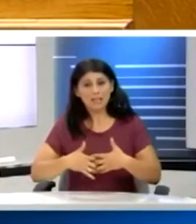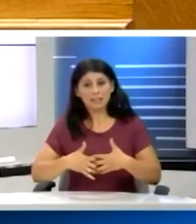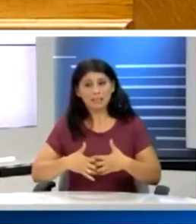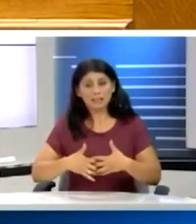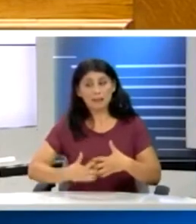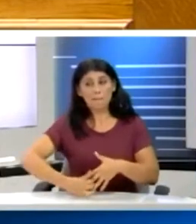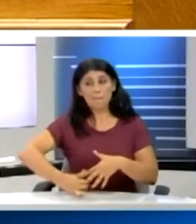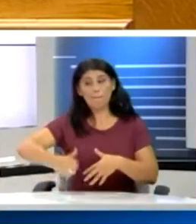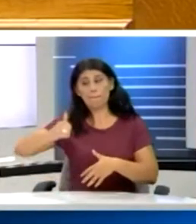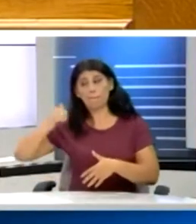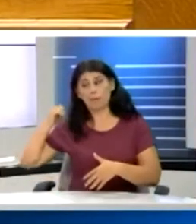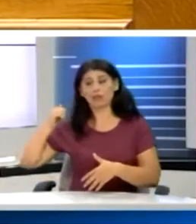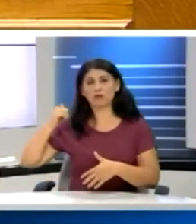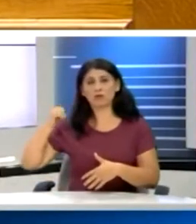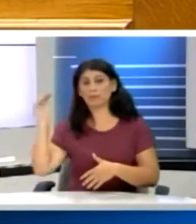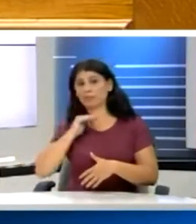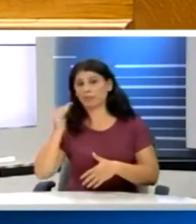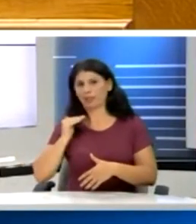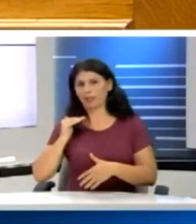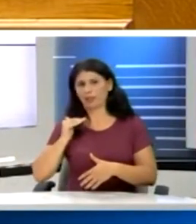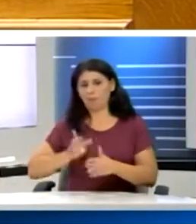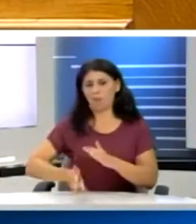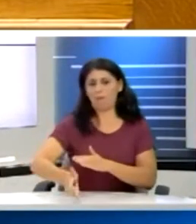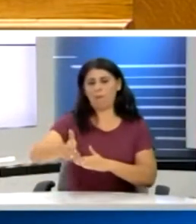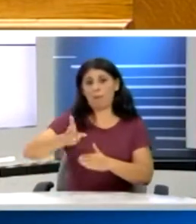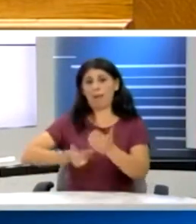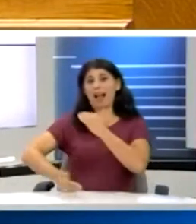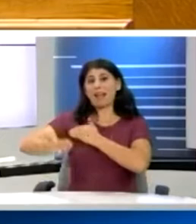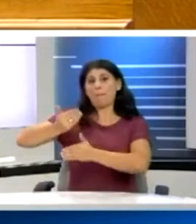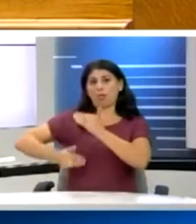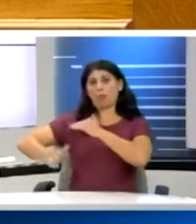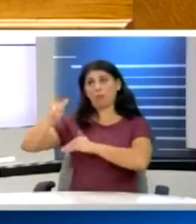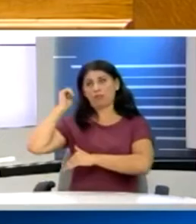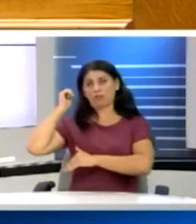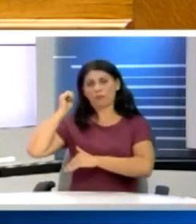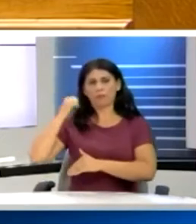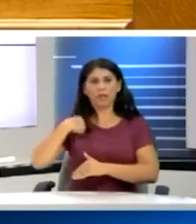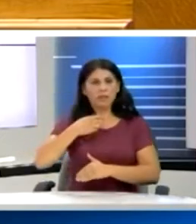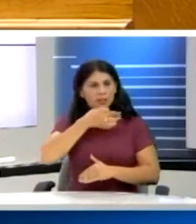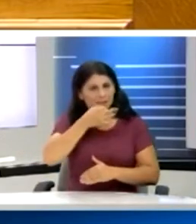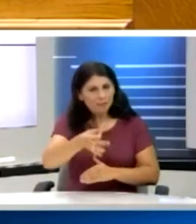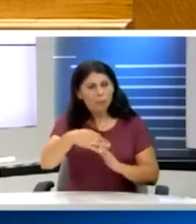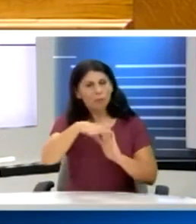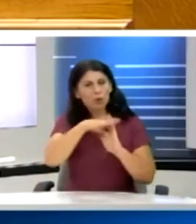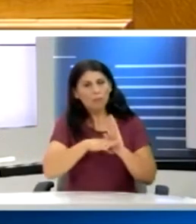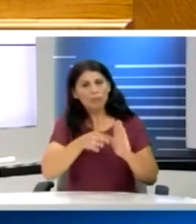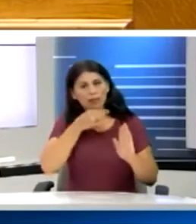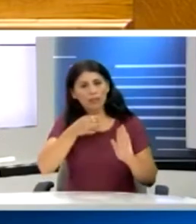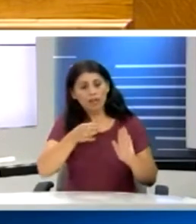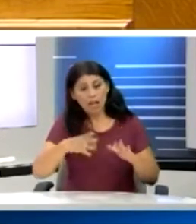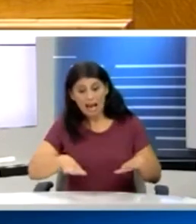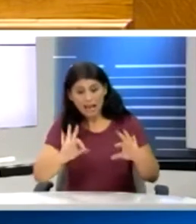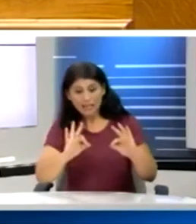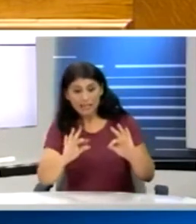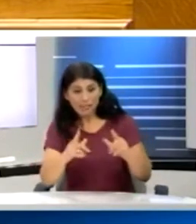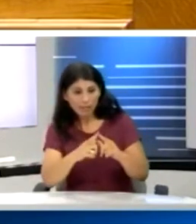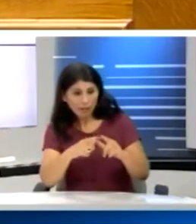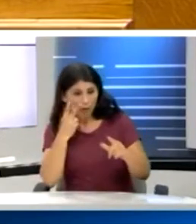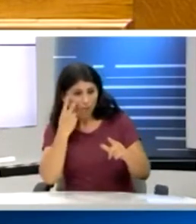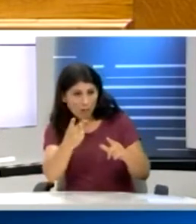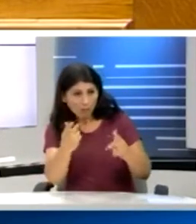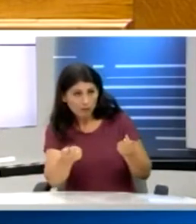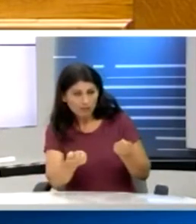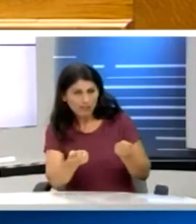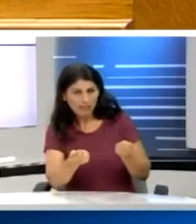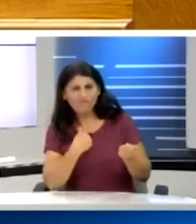όπισθαν ολοταχώς. Σας το είπαμε και στις προγραμματικές δηλώσεις ότι τα πρώτα δείγματα είναι απογοητευτικά.